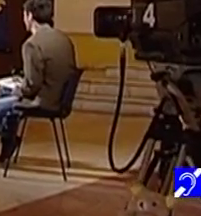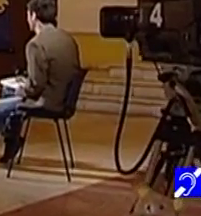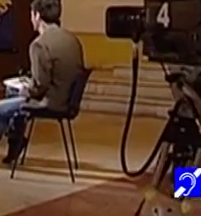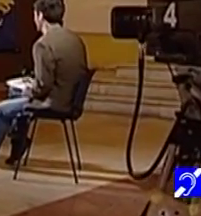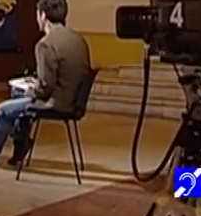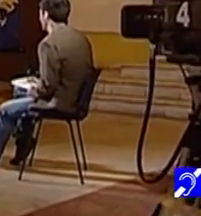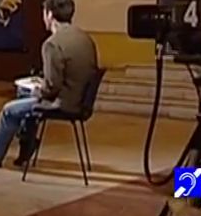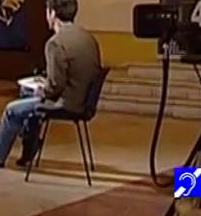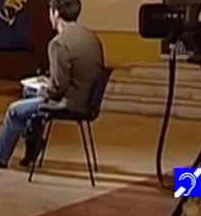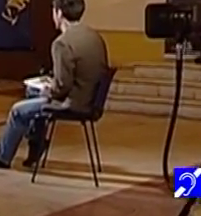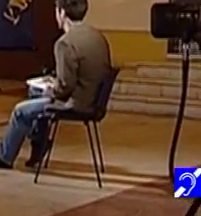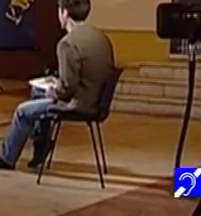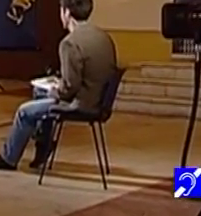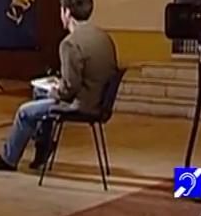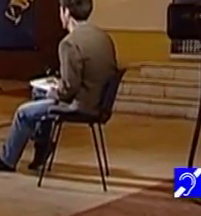Cârlie,